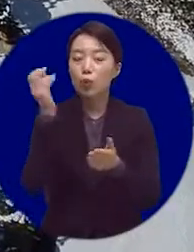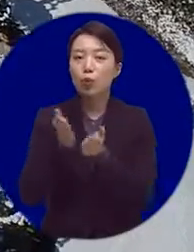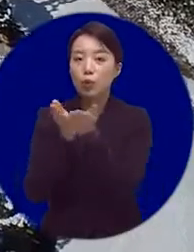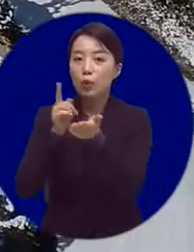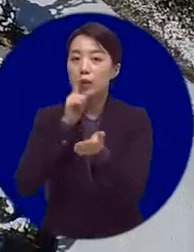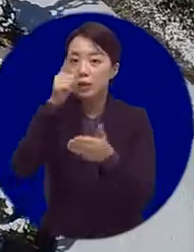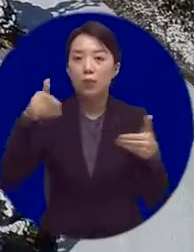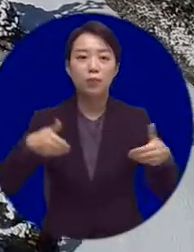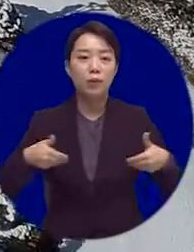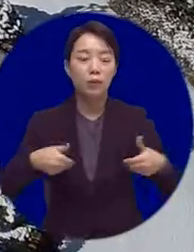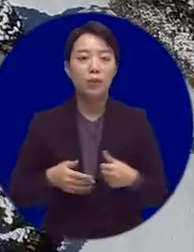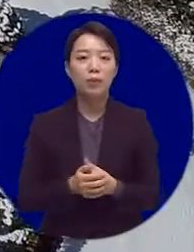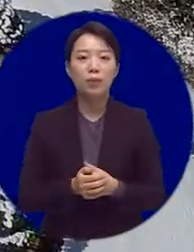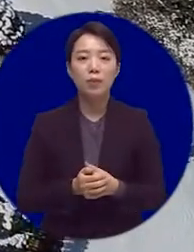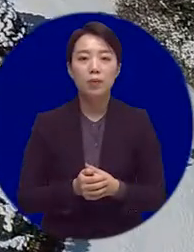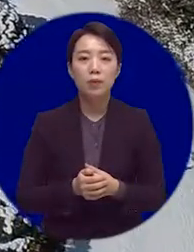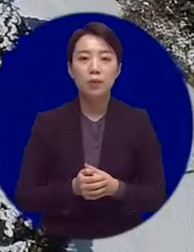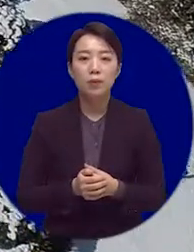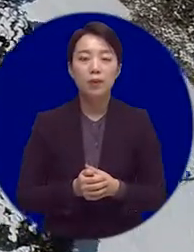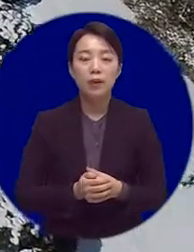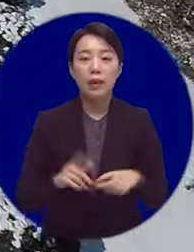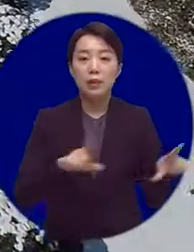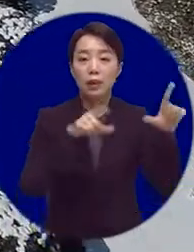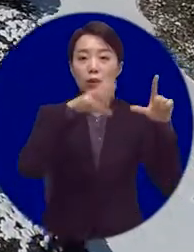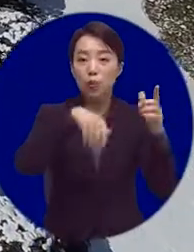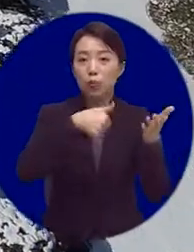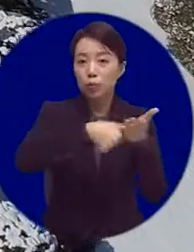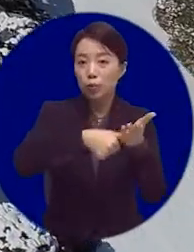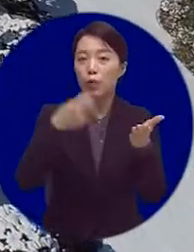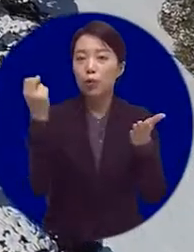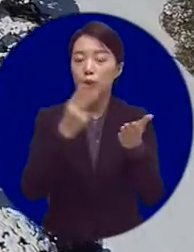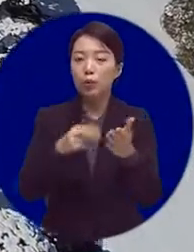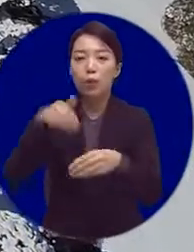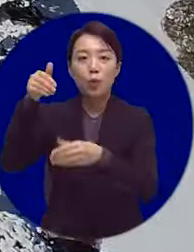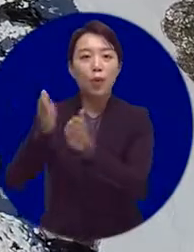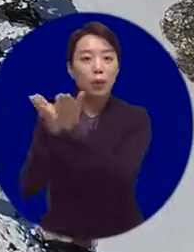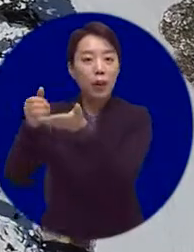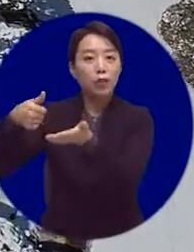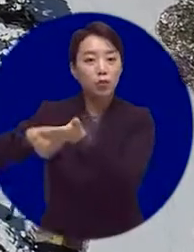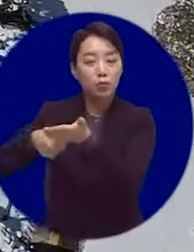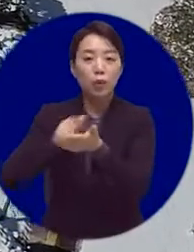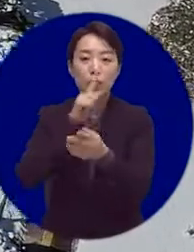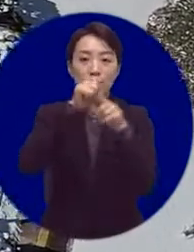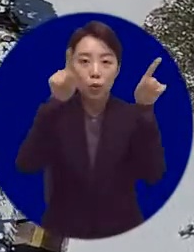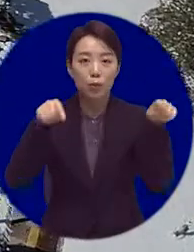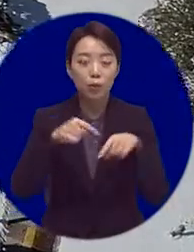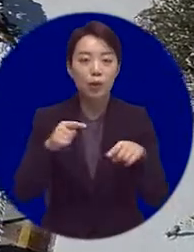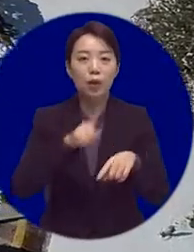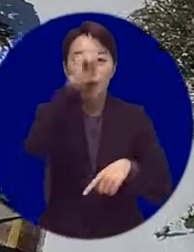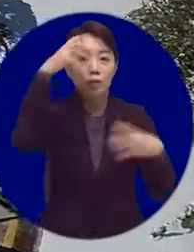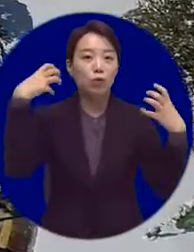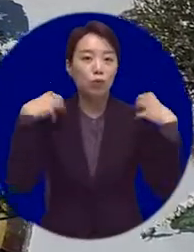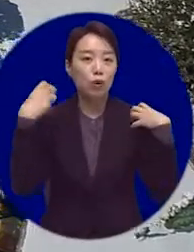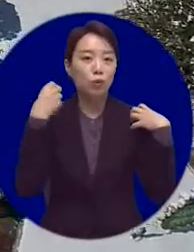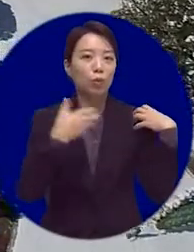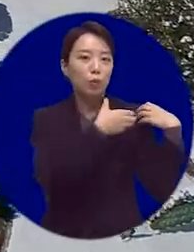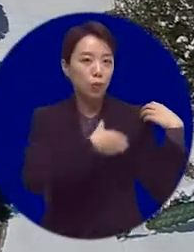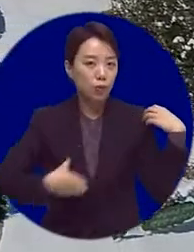선상투표 신고를 해야 합니다. 거서투표 신고서나 선상투표 신고서는 구시 군청이나